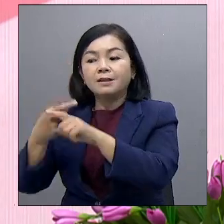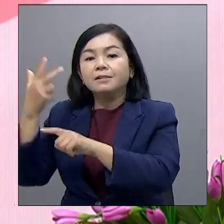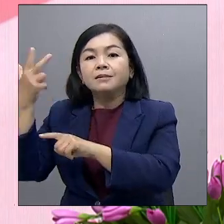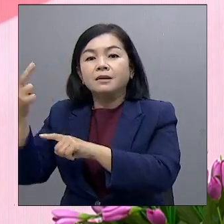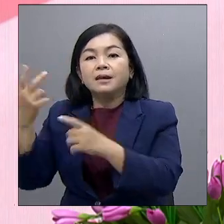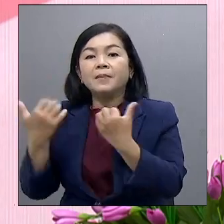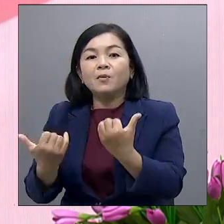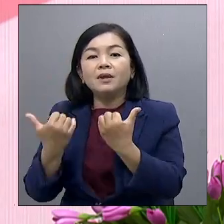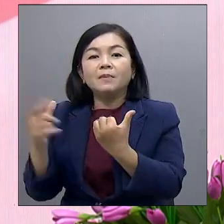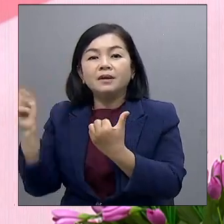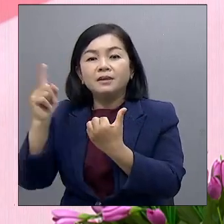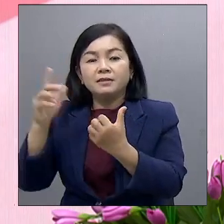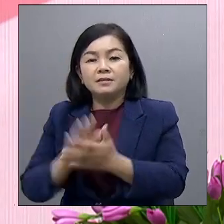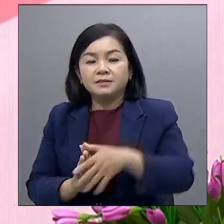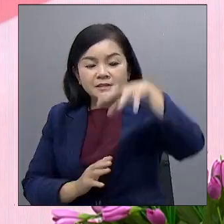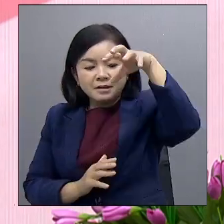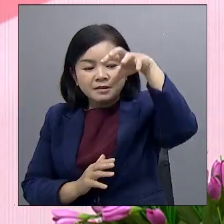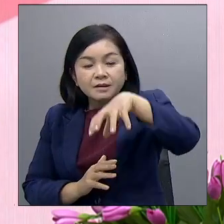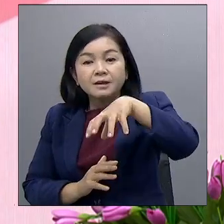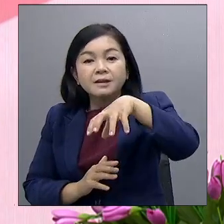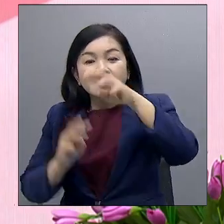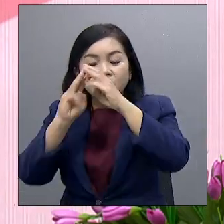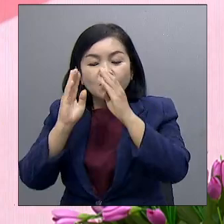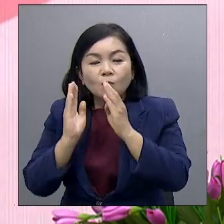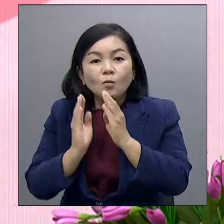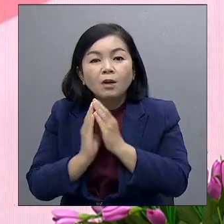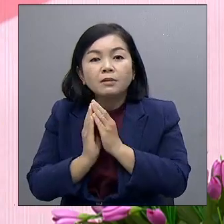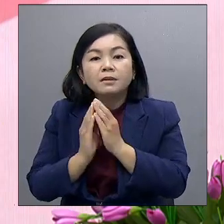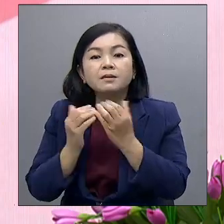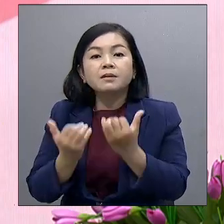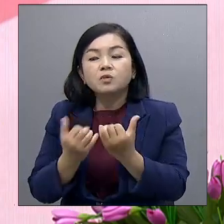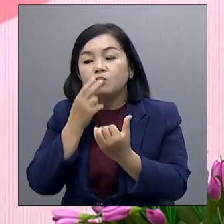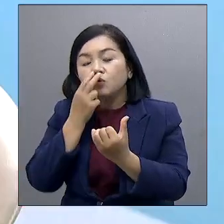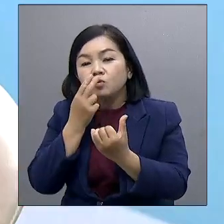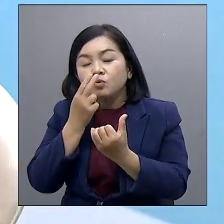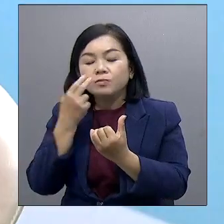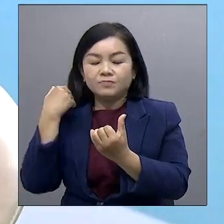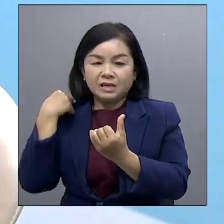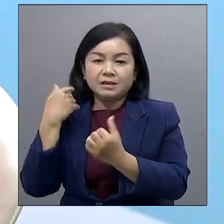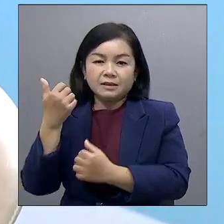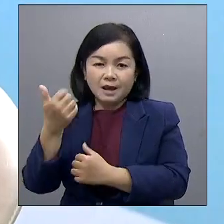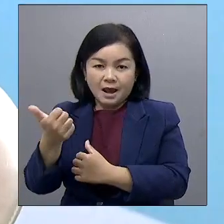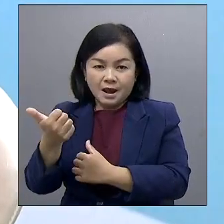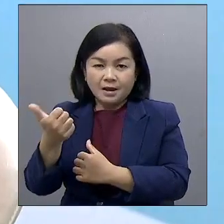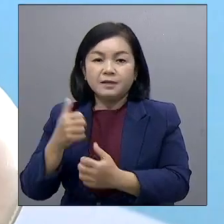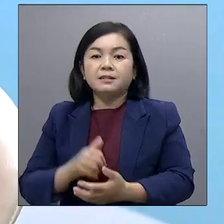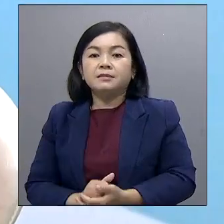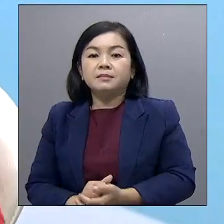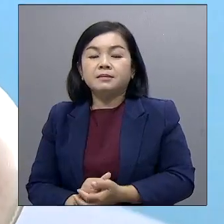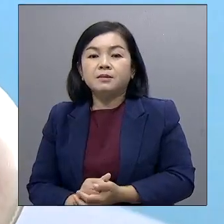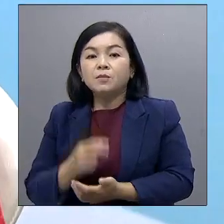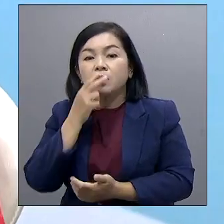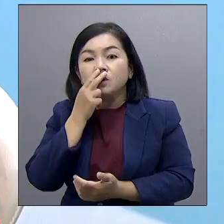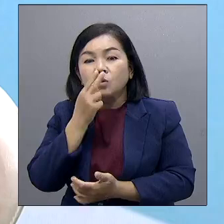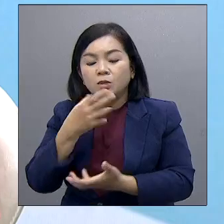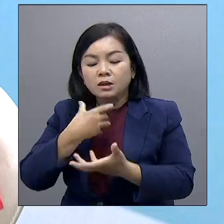ที่หอธรรมพระบารมีวัดหาิตารามจังหวัดฉะเชิงเทราครับค่ะนะเอาไปดูอีกหนึ่งเอกลักษณ์อย่างที่เราได้เรียนคุณผู้ชม